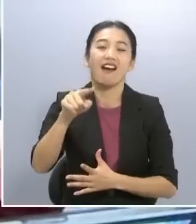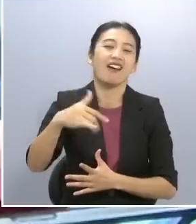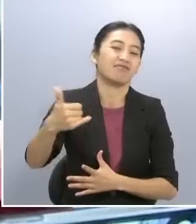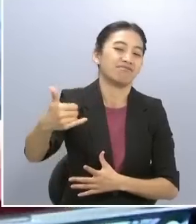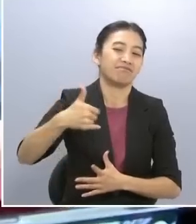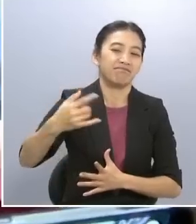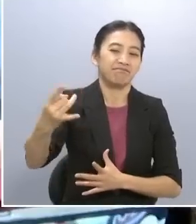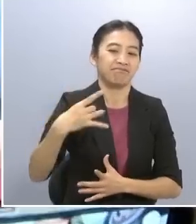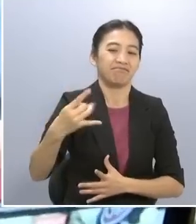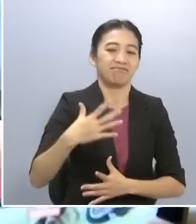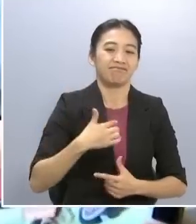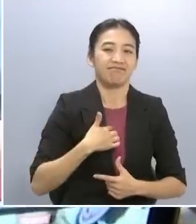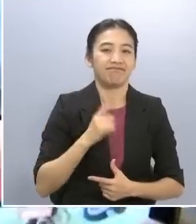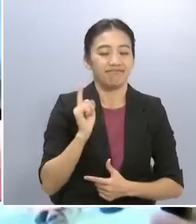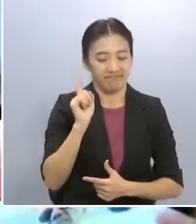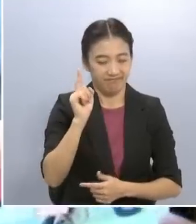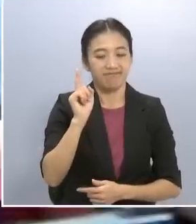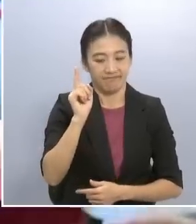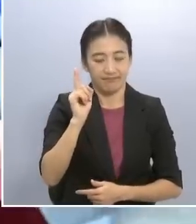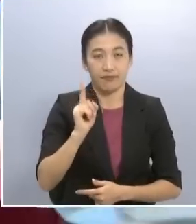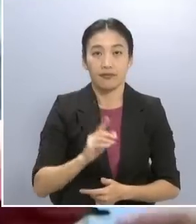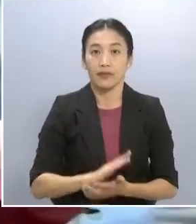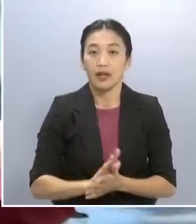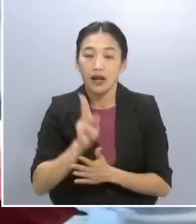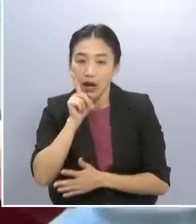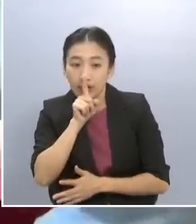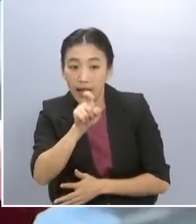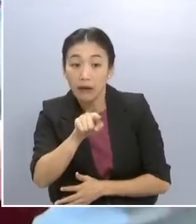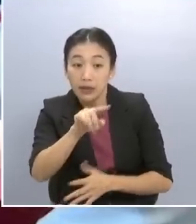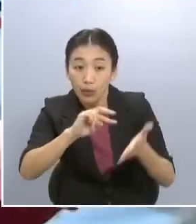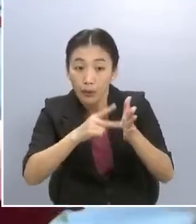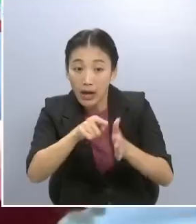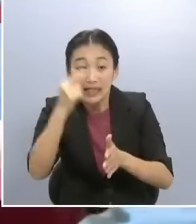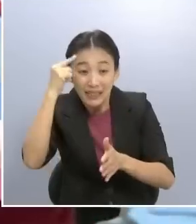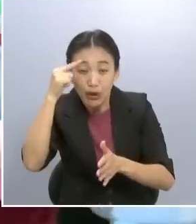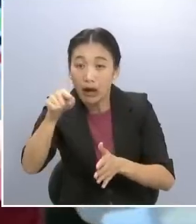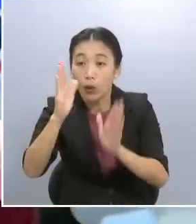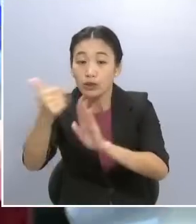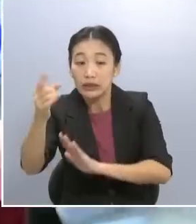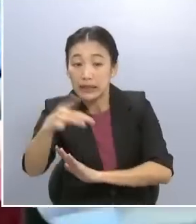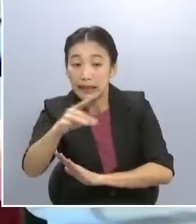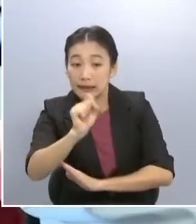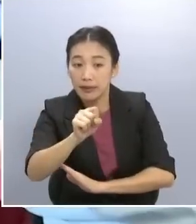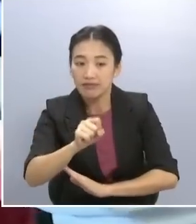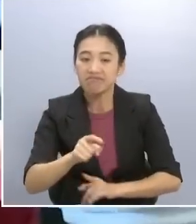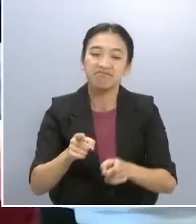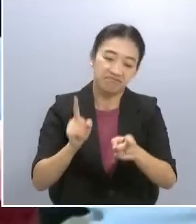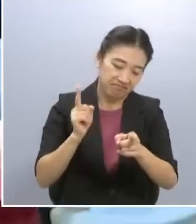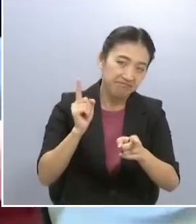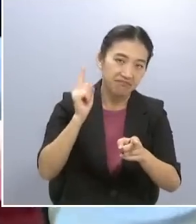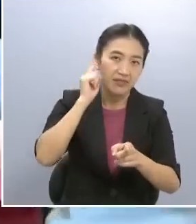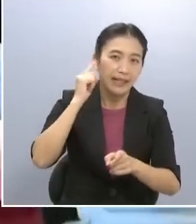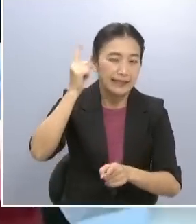คุณชูวิทย์คิดว่าเป็นการกลั่นแกล้งไหมคะผลจากการที่เราออกมาเปิด มันยิ่งกว่ากลั่นแกล้งแต่ผมไม่กลัวอย่ากลั่นแกล้งกูเดี๋ยว